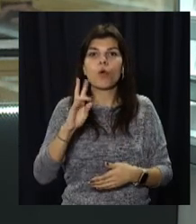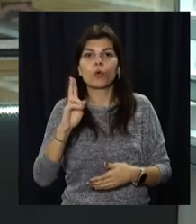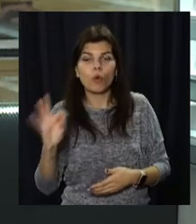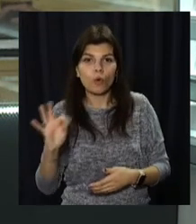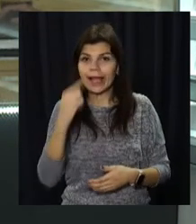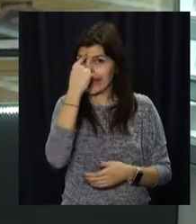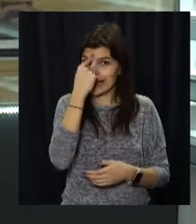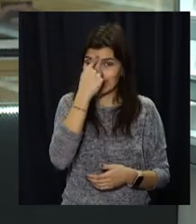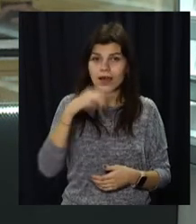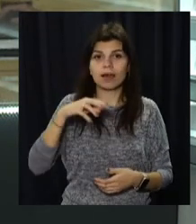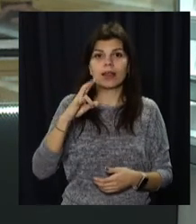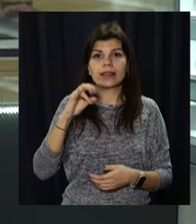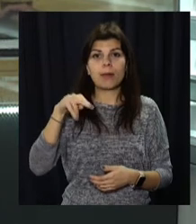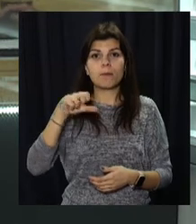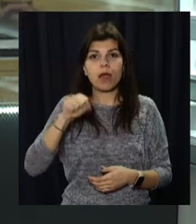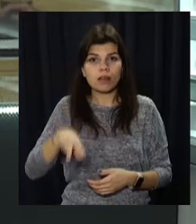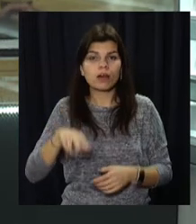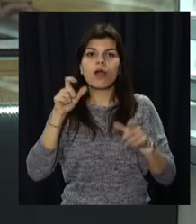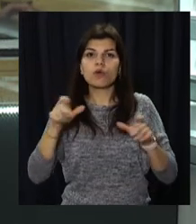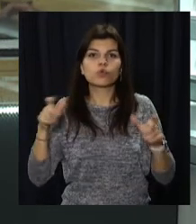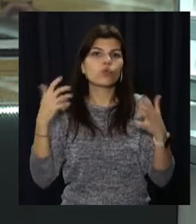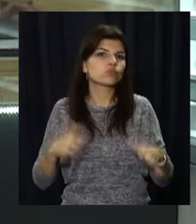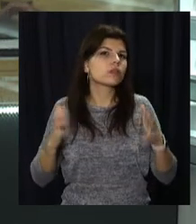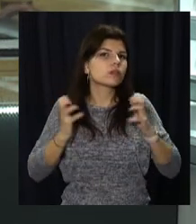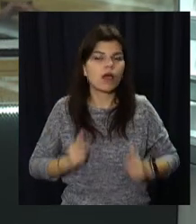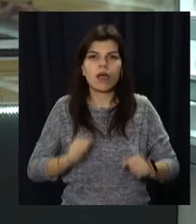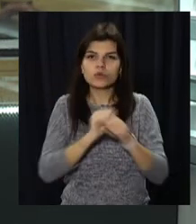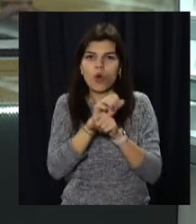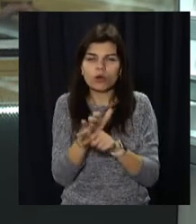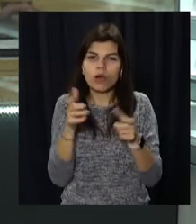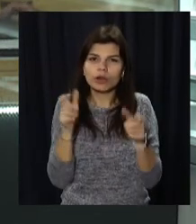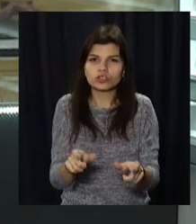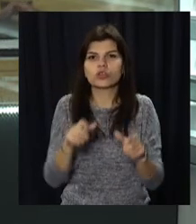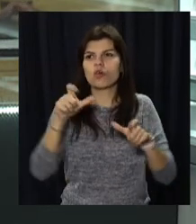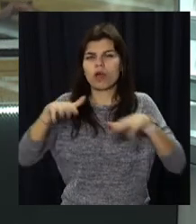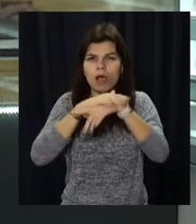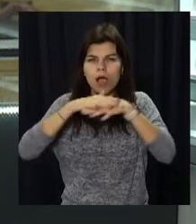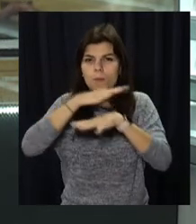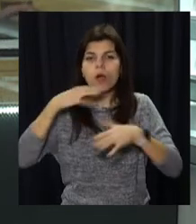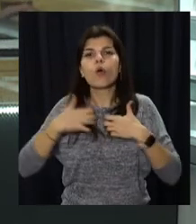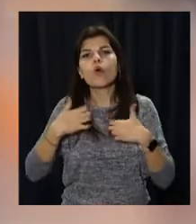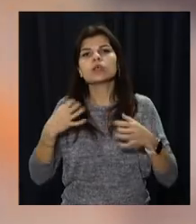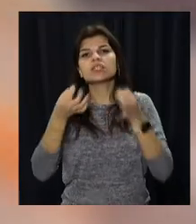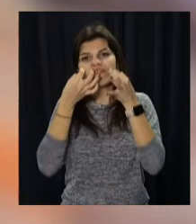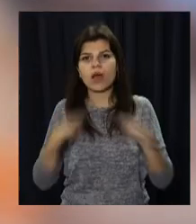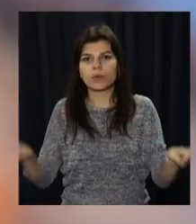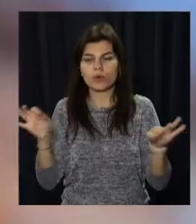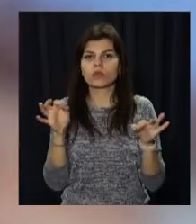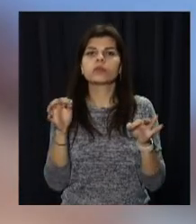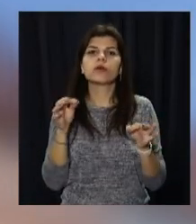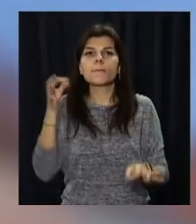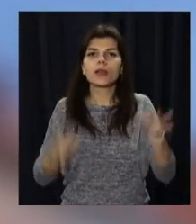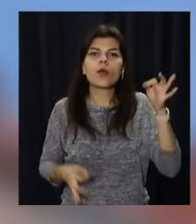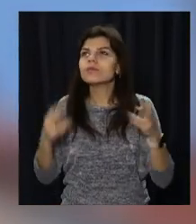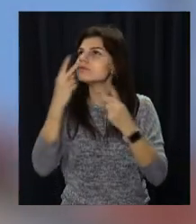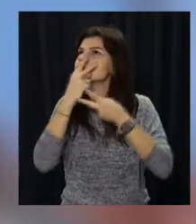Індія. Усі втомилися від метушні великих міст, ковідних обмежень, тому й вирушають туди, де можна насолодитися незвичною